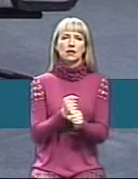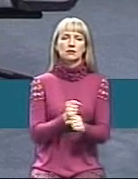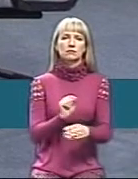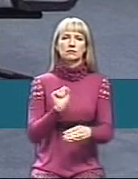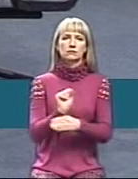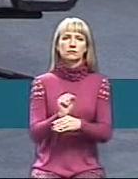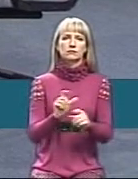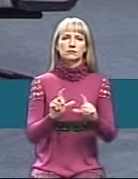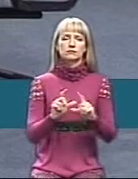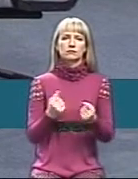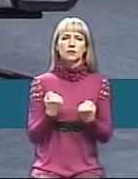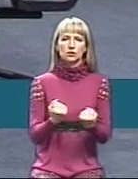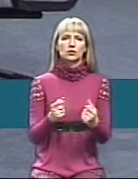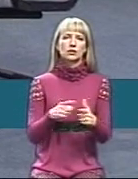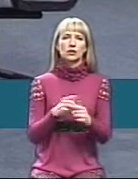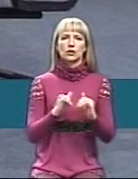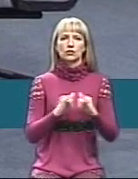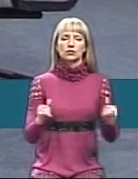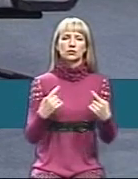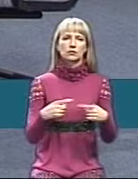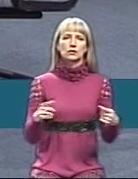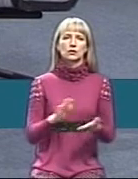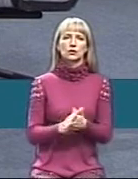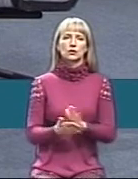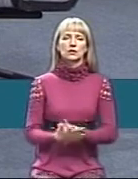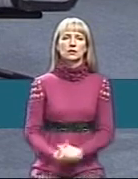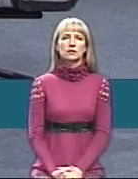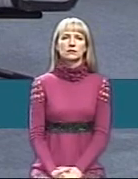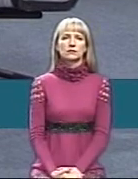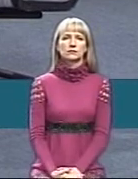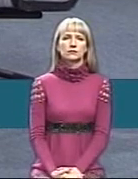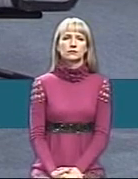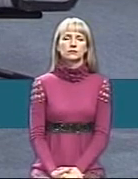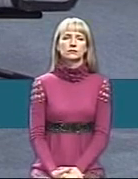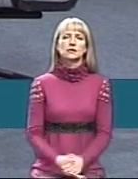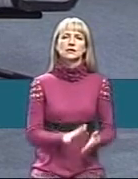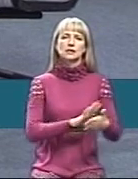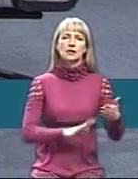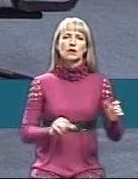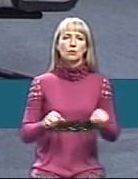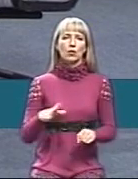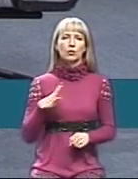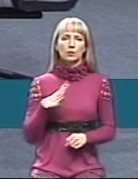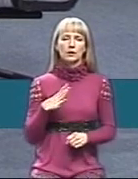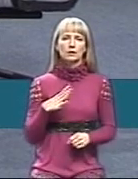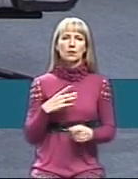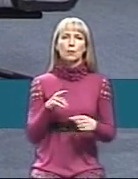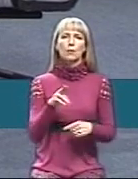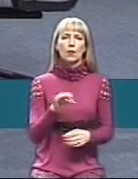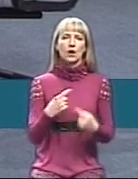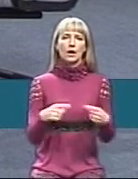або розширити, ну, будь-які інші різні ситуації. Обращення можуть бути по